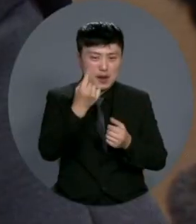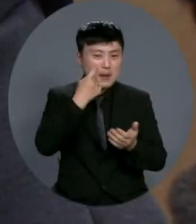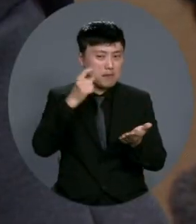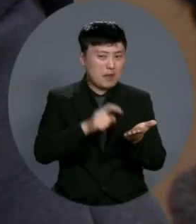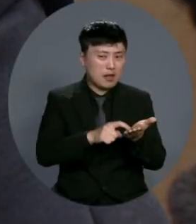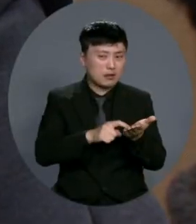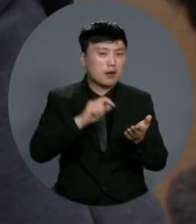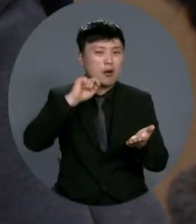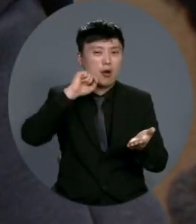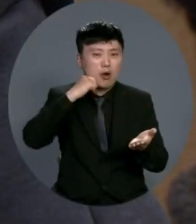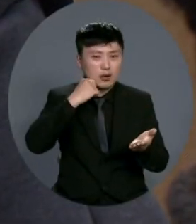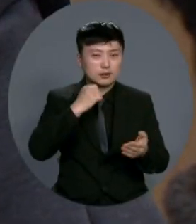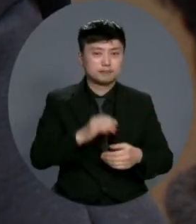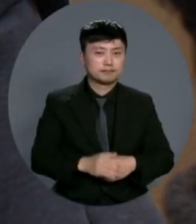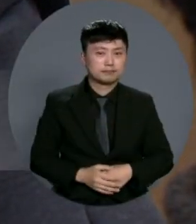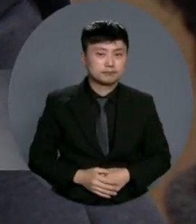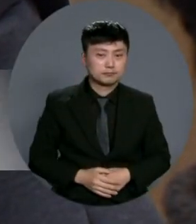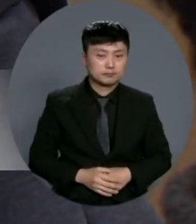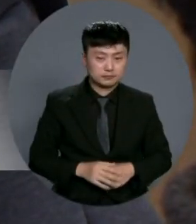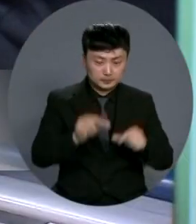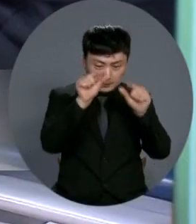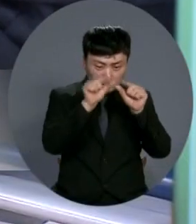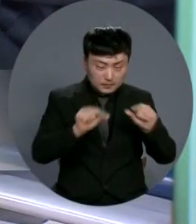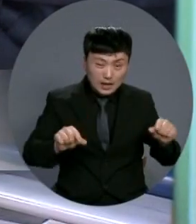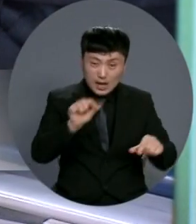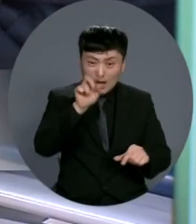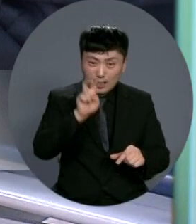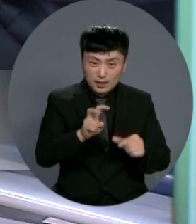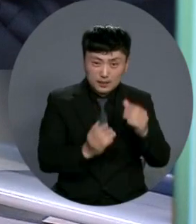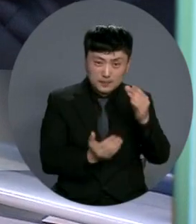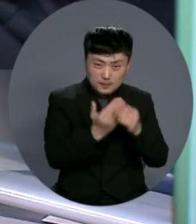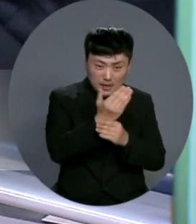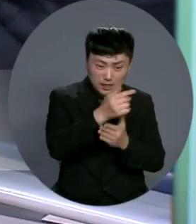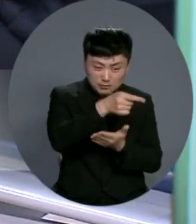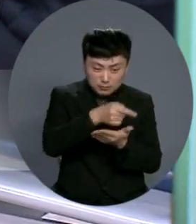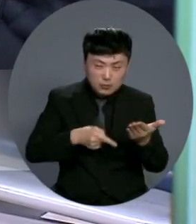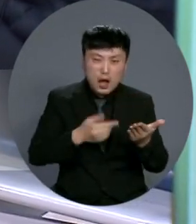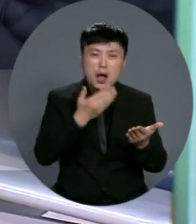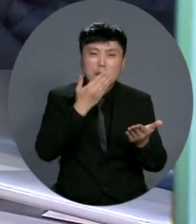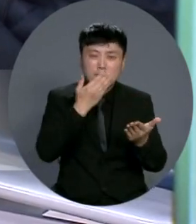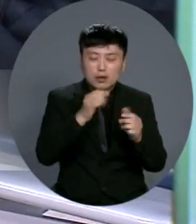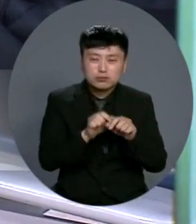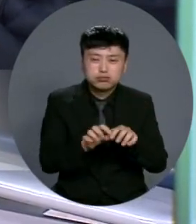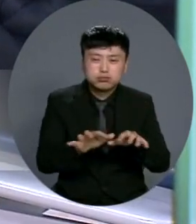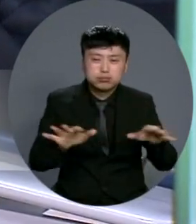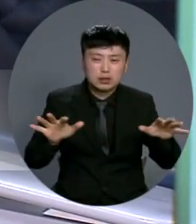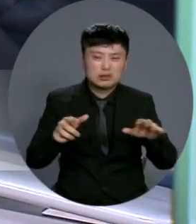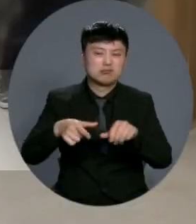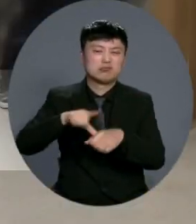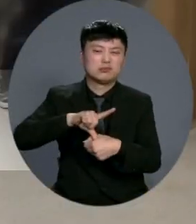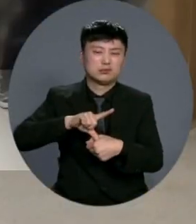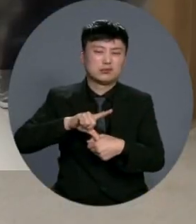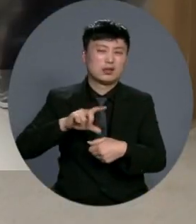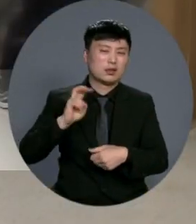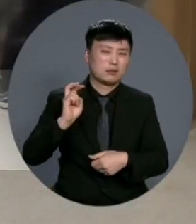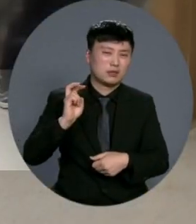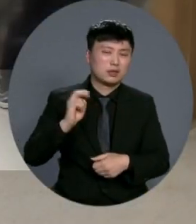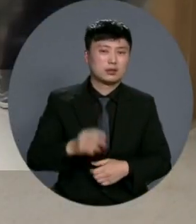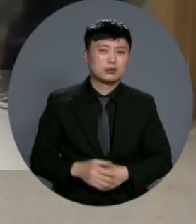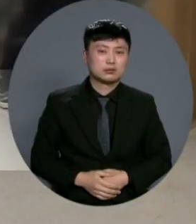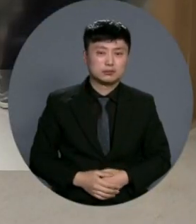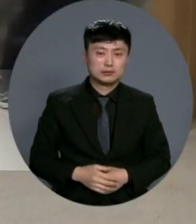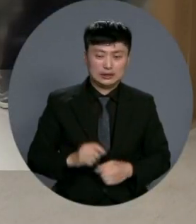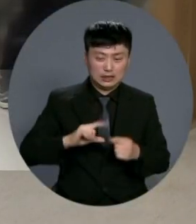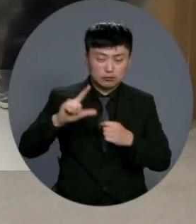조기는니다 선에만 암이 생기면 수술이 가능하지만 전가 되면 이미 늦은 경우가 많습니다 대부분